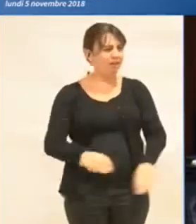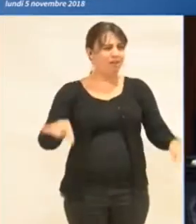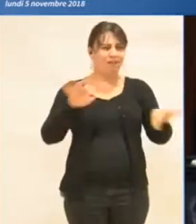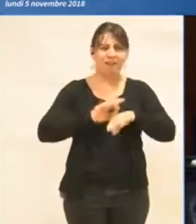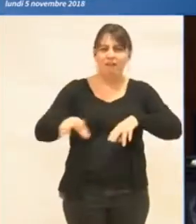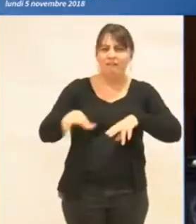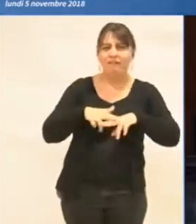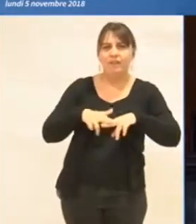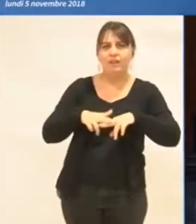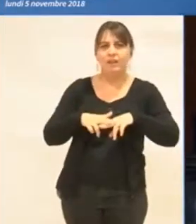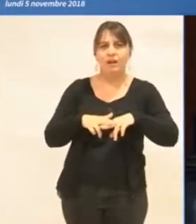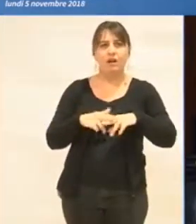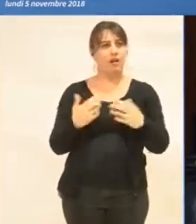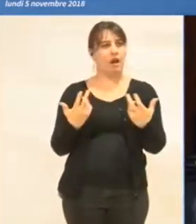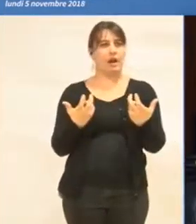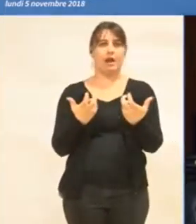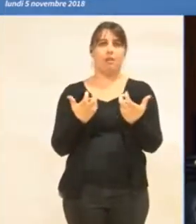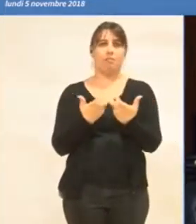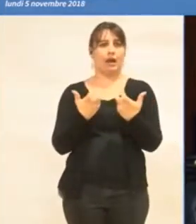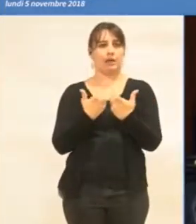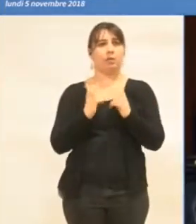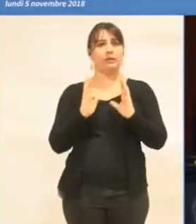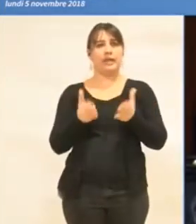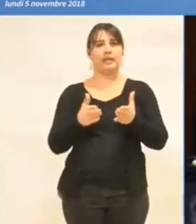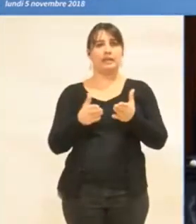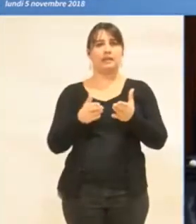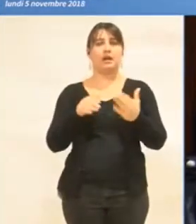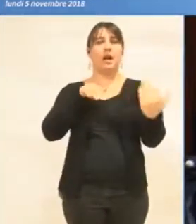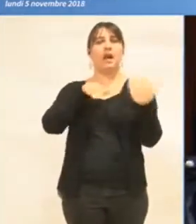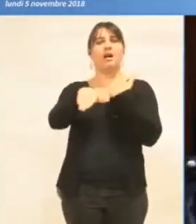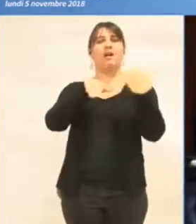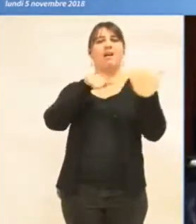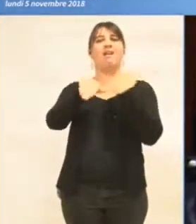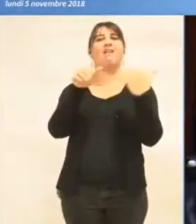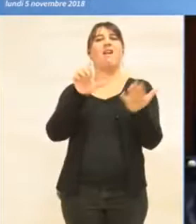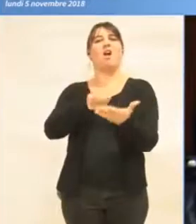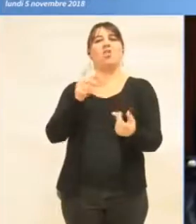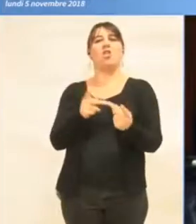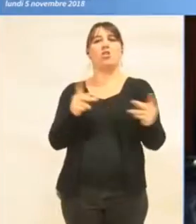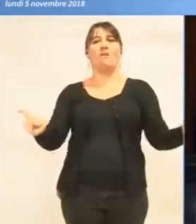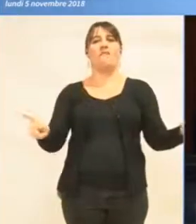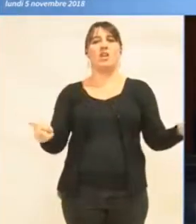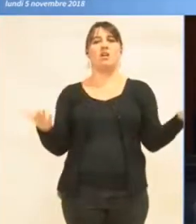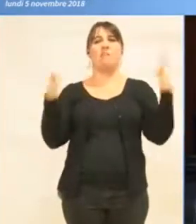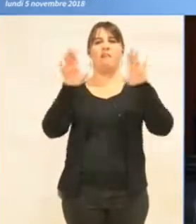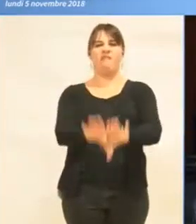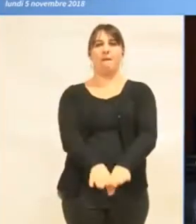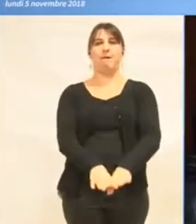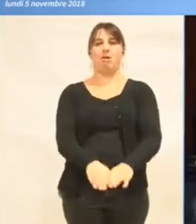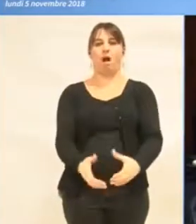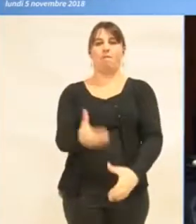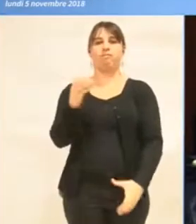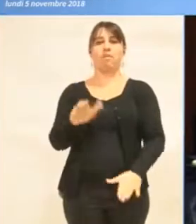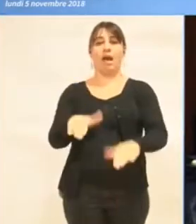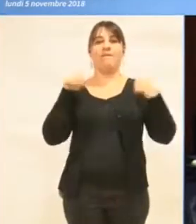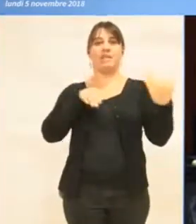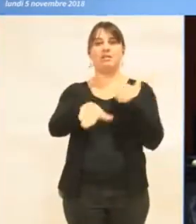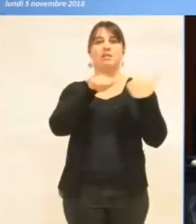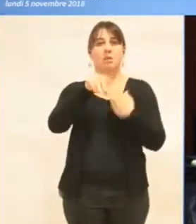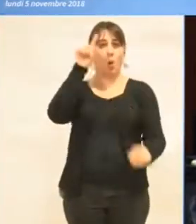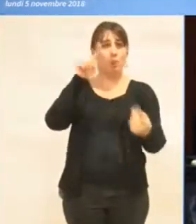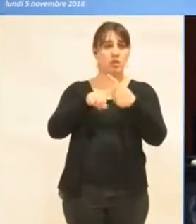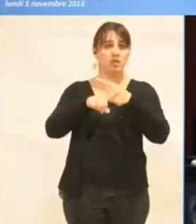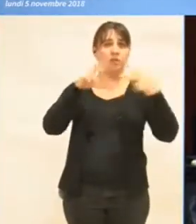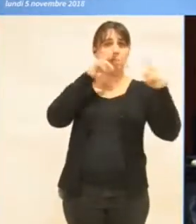de fermer définitivement la circulation plusieurs axes majeurs du centre-ville et dont l'objectif était de réduire les nuisances et la